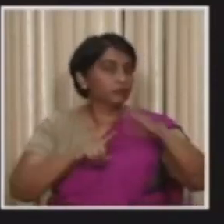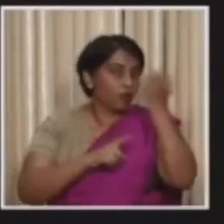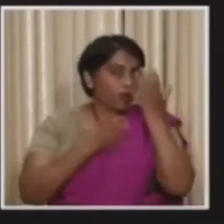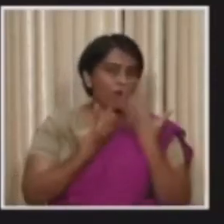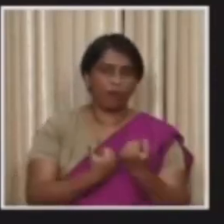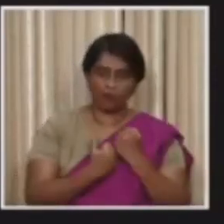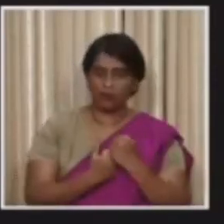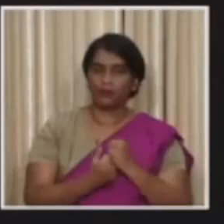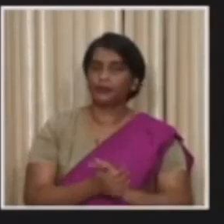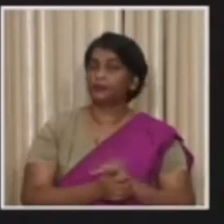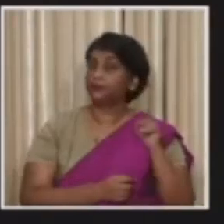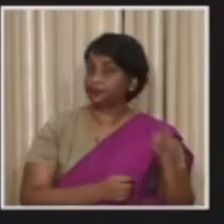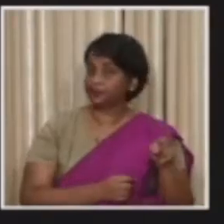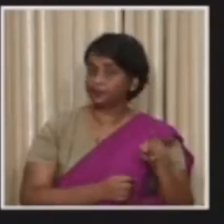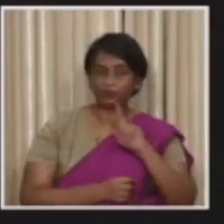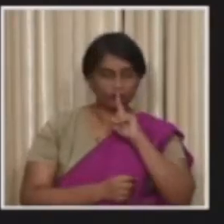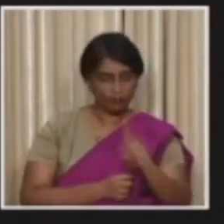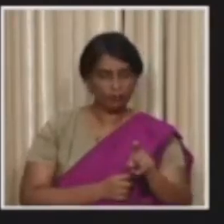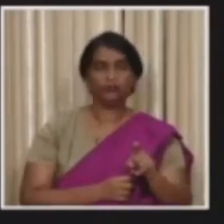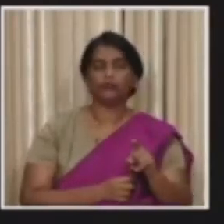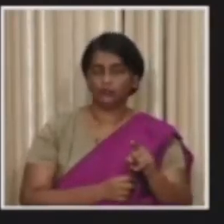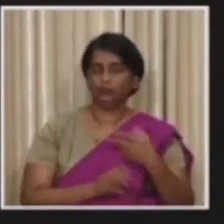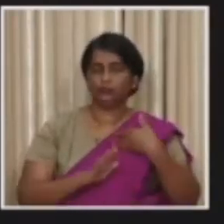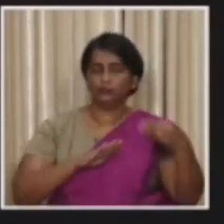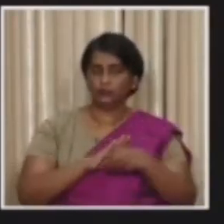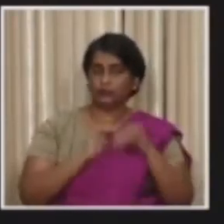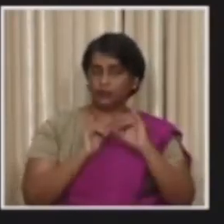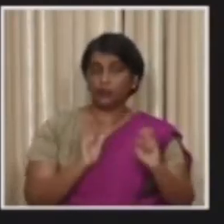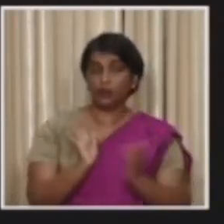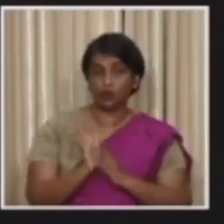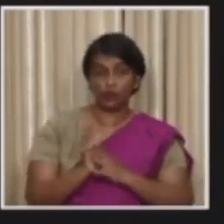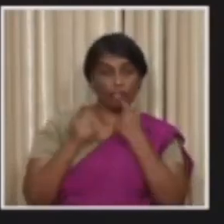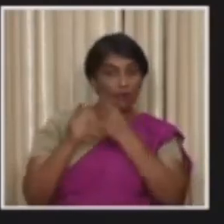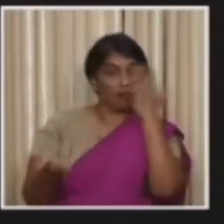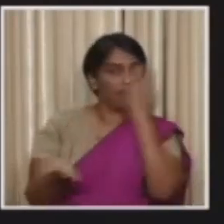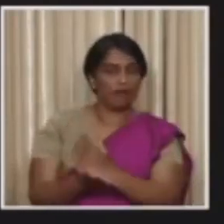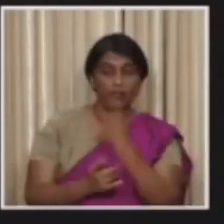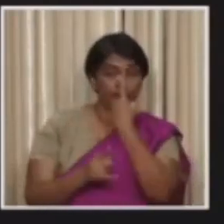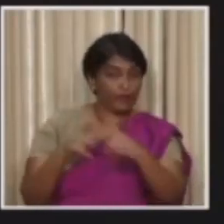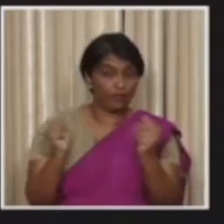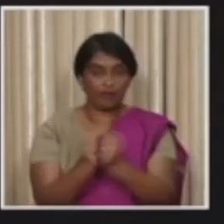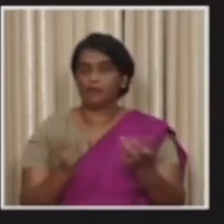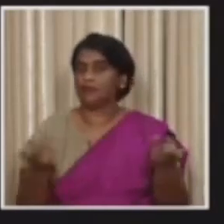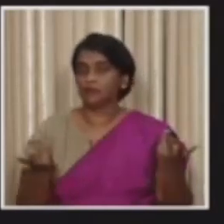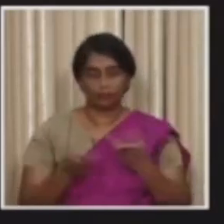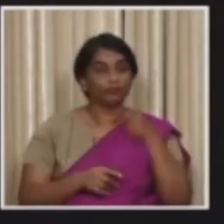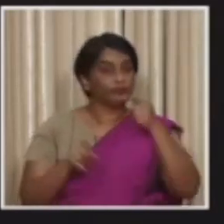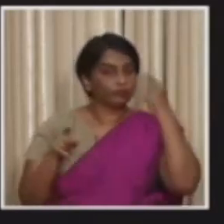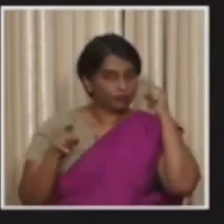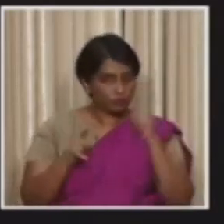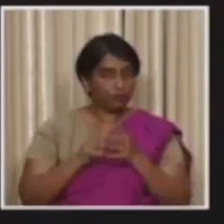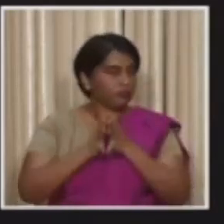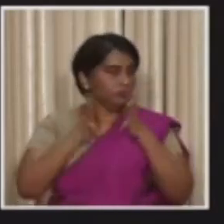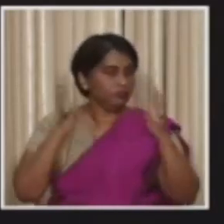Allah saha dushane kena eka අල්ලස් දූෂණ කමිෂමට විතරක් වළක්වන්න පුළුවන් දෙයක් නෙවෙයි. ඒ සම්බන්ධයෙන්